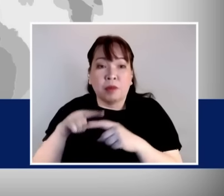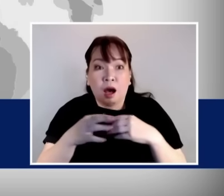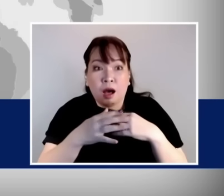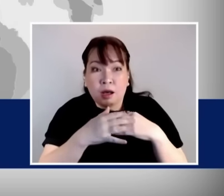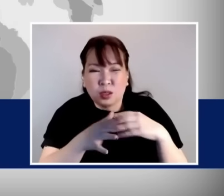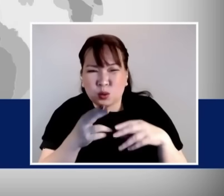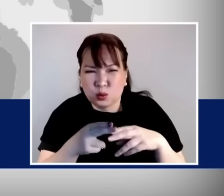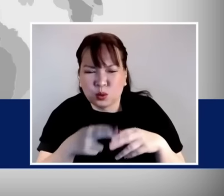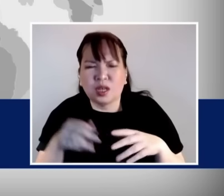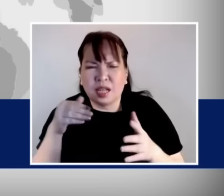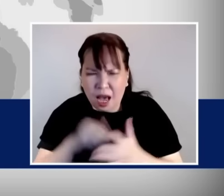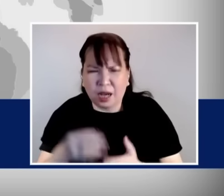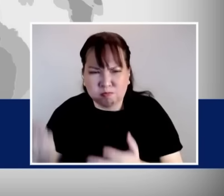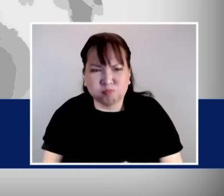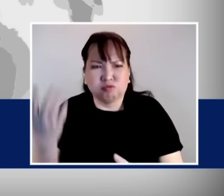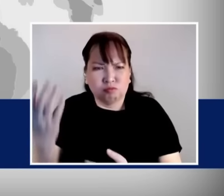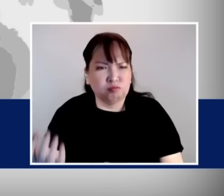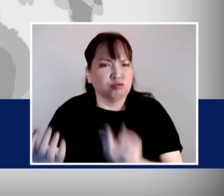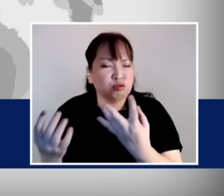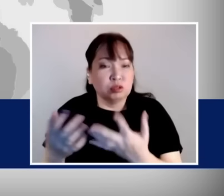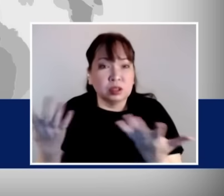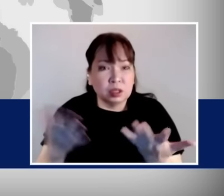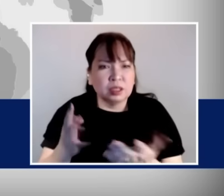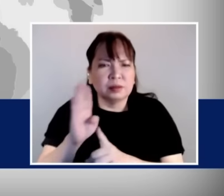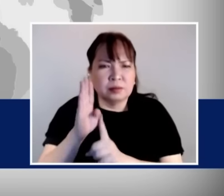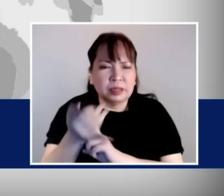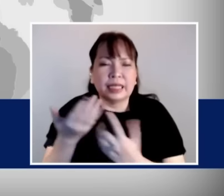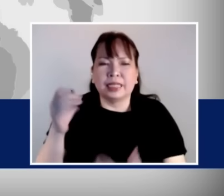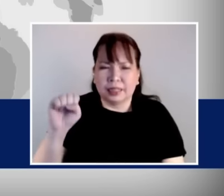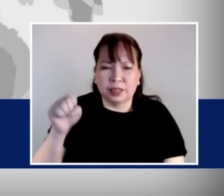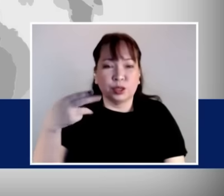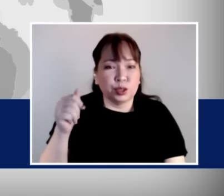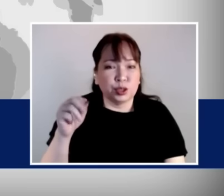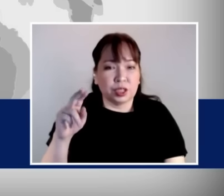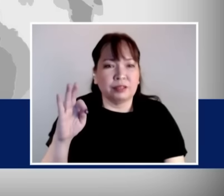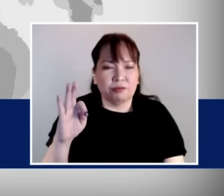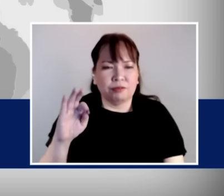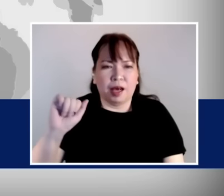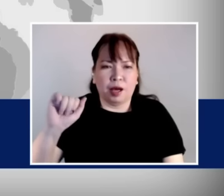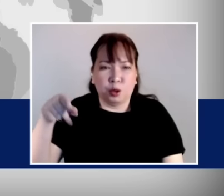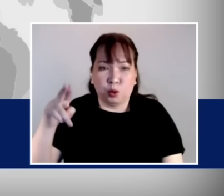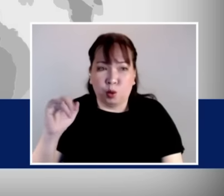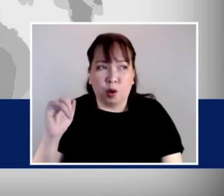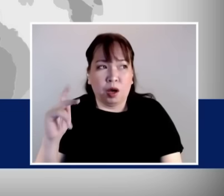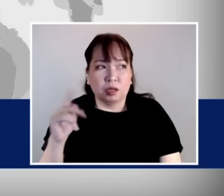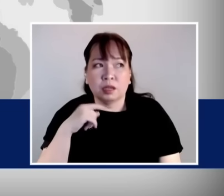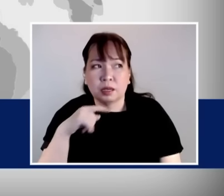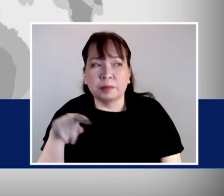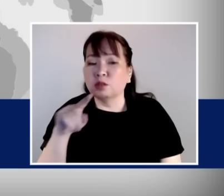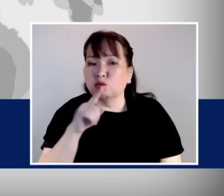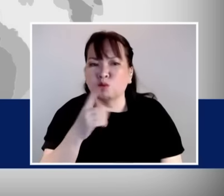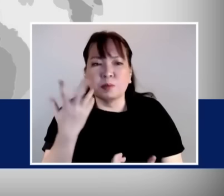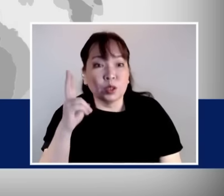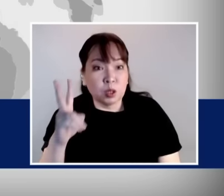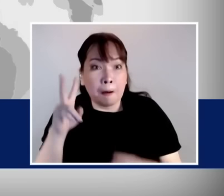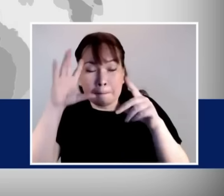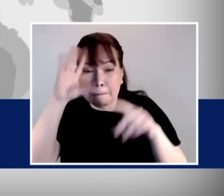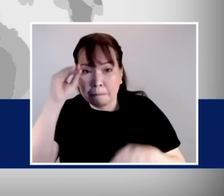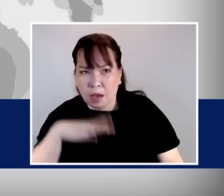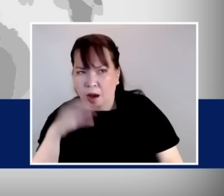2 pagsabog pa ang yumanig sa bayan naman ng Sharif Aguac, Maguindanao. Sinasabing dalawang lalaki ang naghagis ng